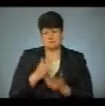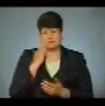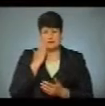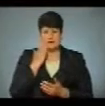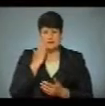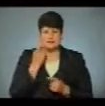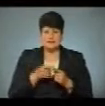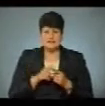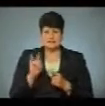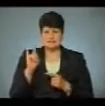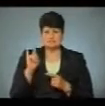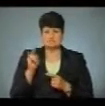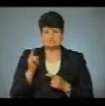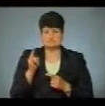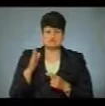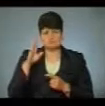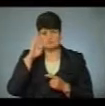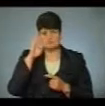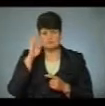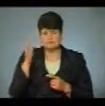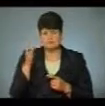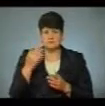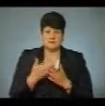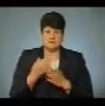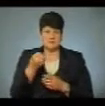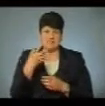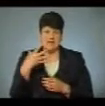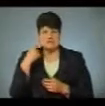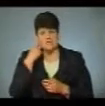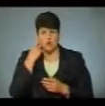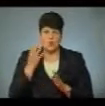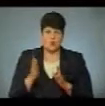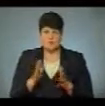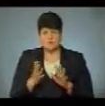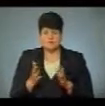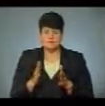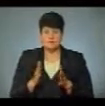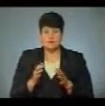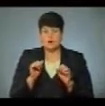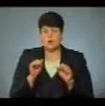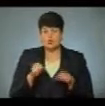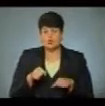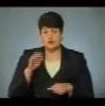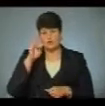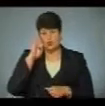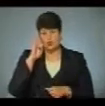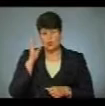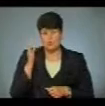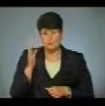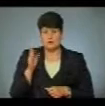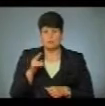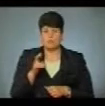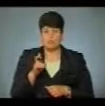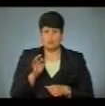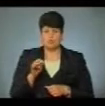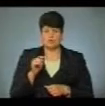є підліток десь до 15 років, можливо, хлопець, бо тут